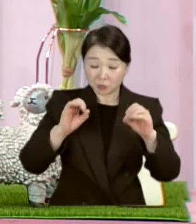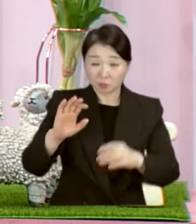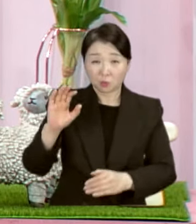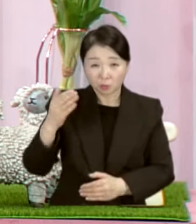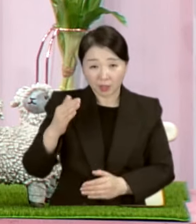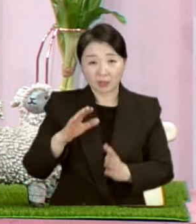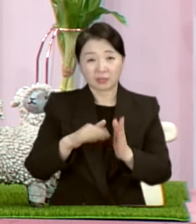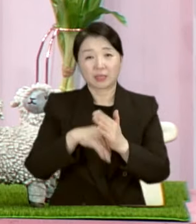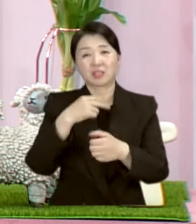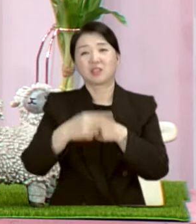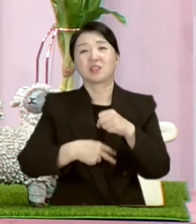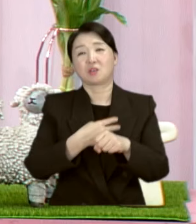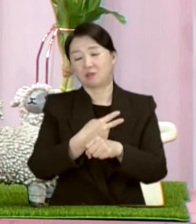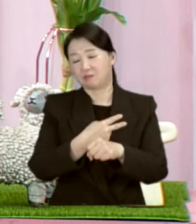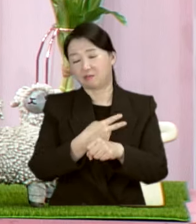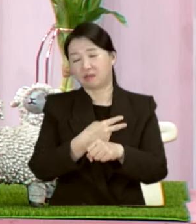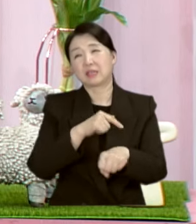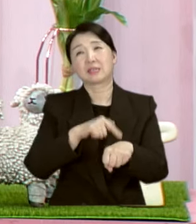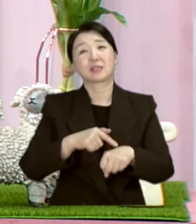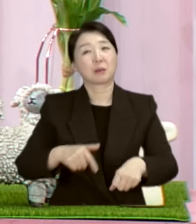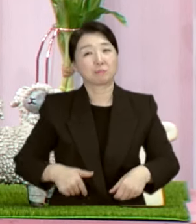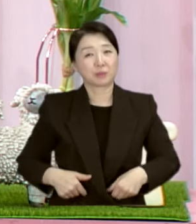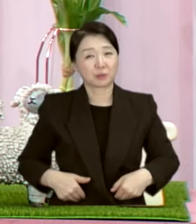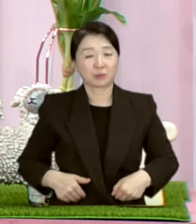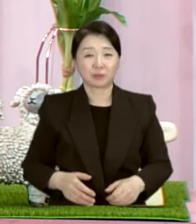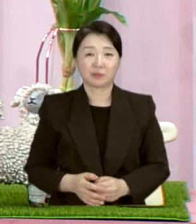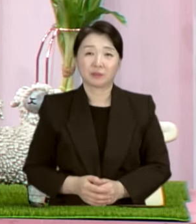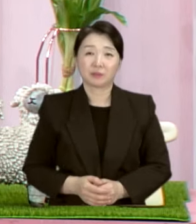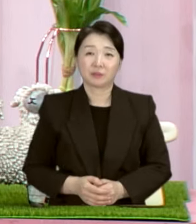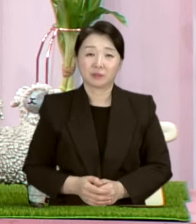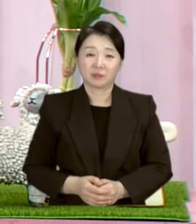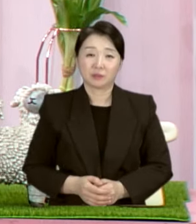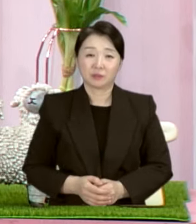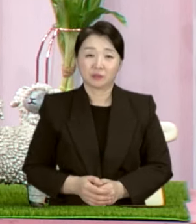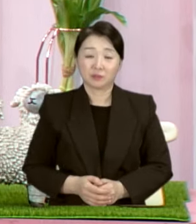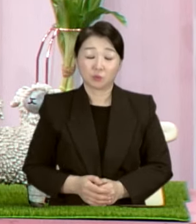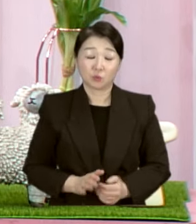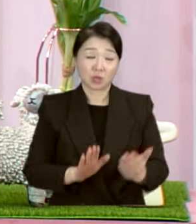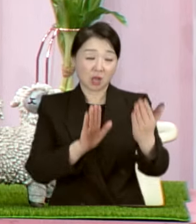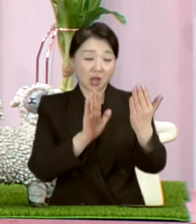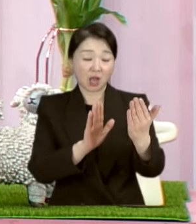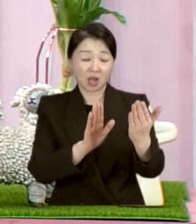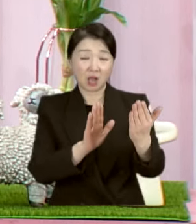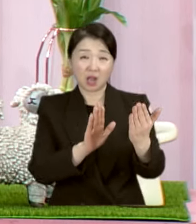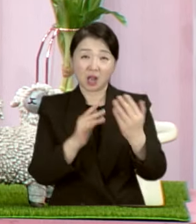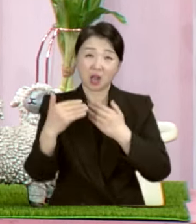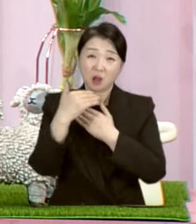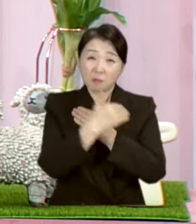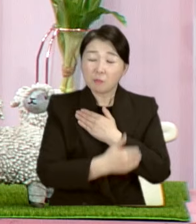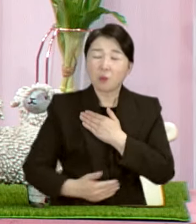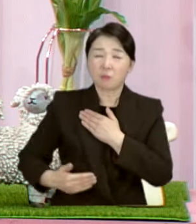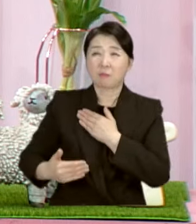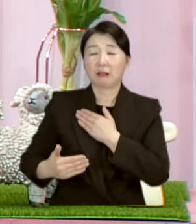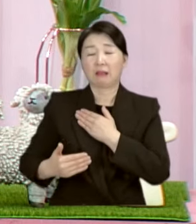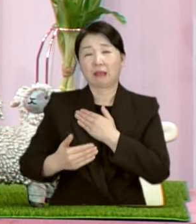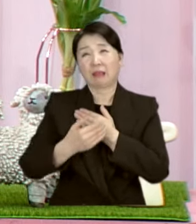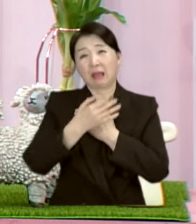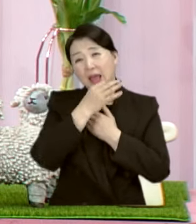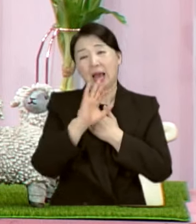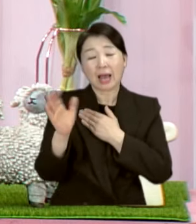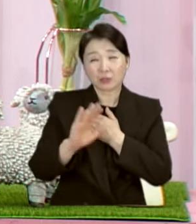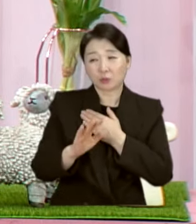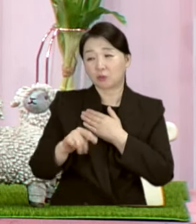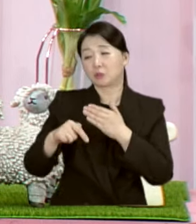전도가 됐는데 2년 정도가 걸렸어요. 근데 이게 우리가 상대해야 될 것은 혈과 육이 아니라 그 뒤에 있는